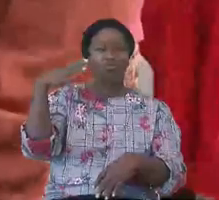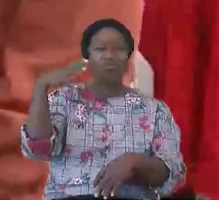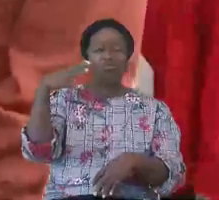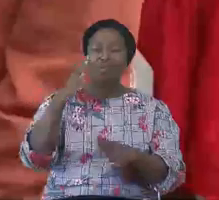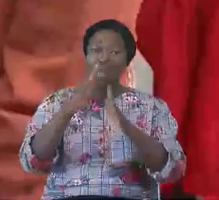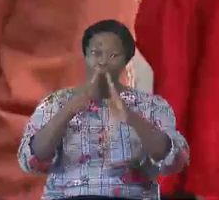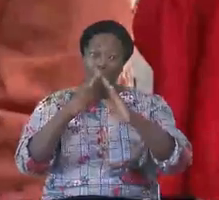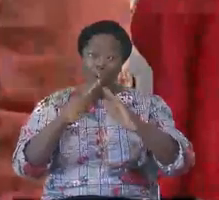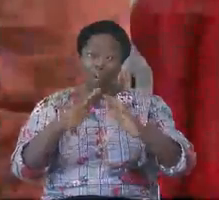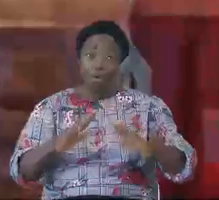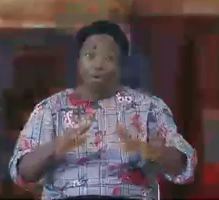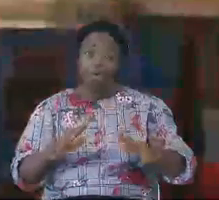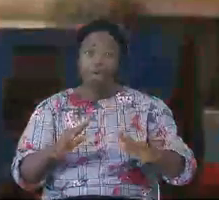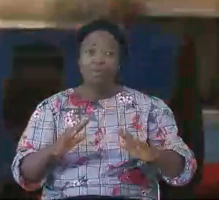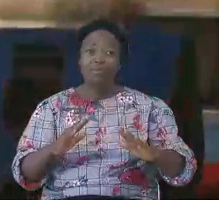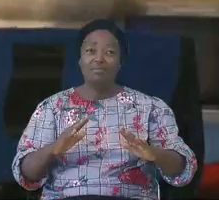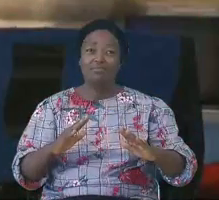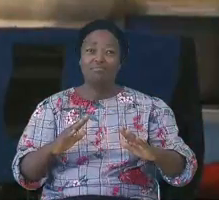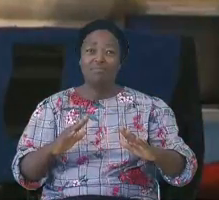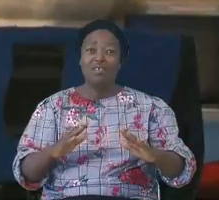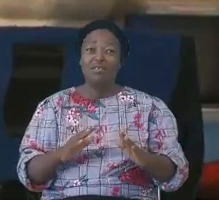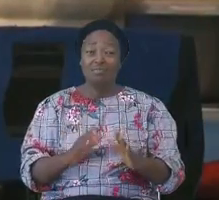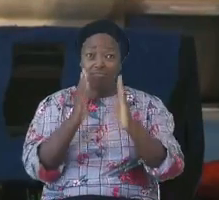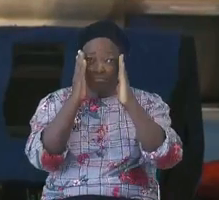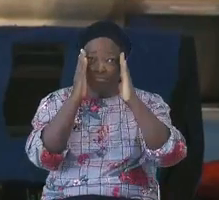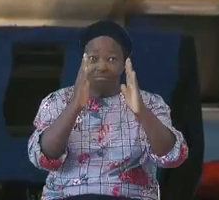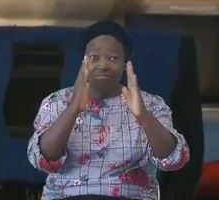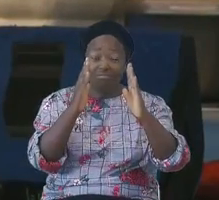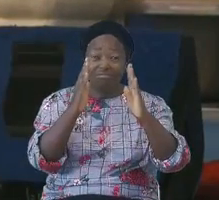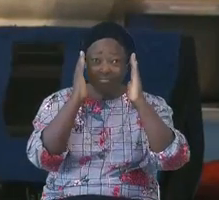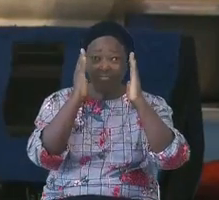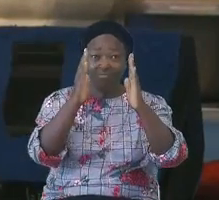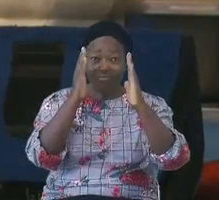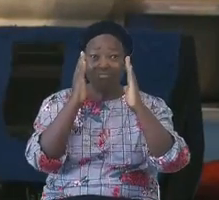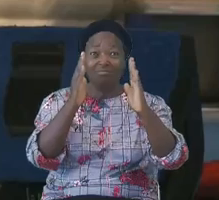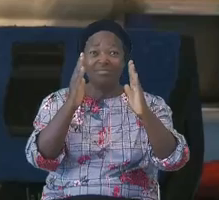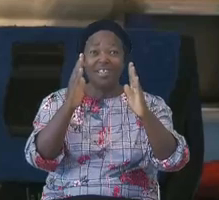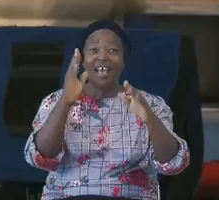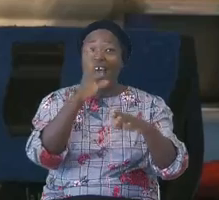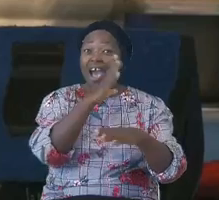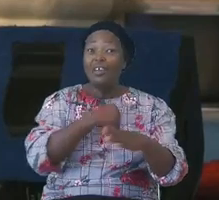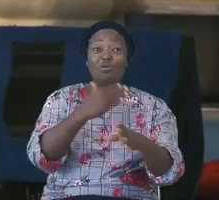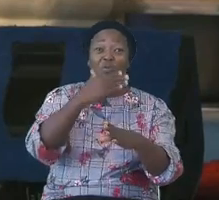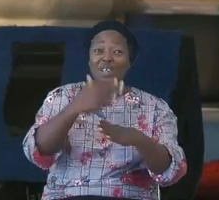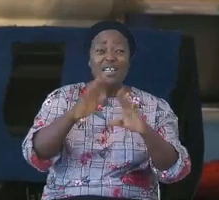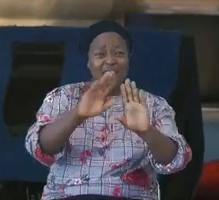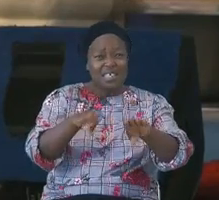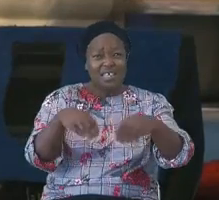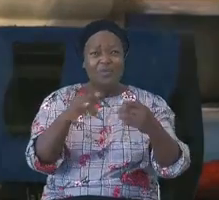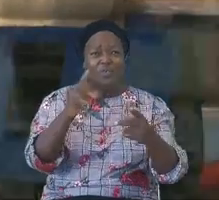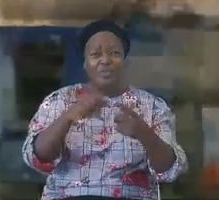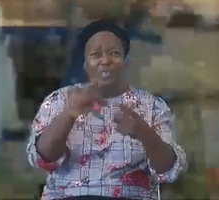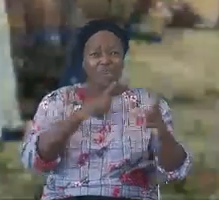quiconque n'aime pas le Seigneur rester dans le soleil, calme, cool,